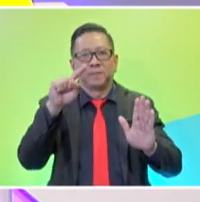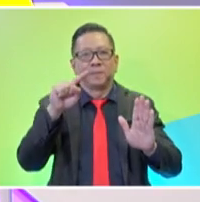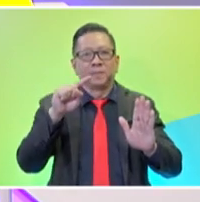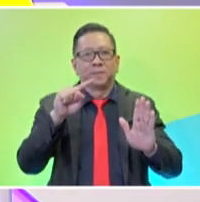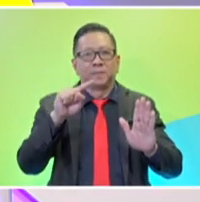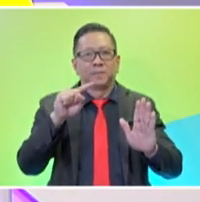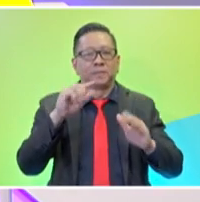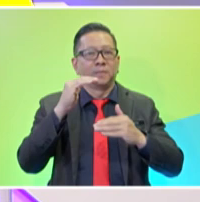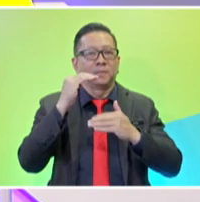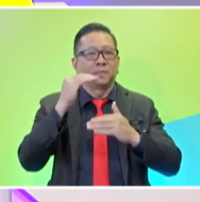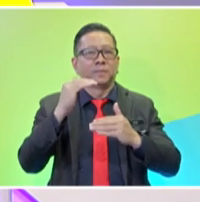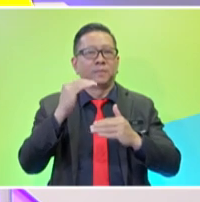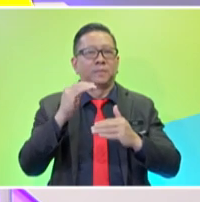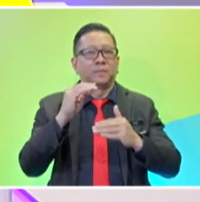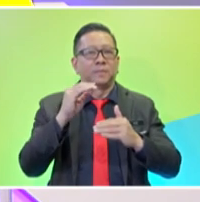sementara